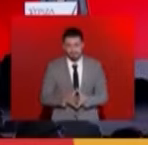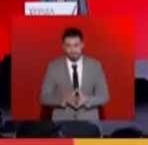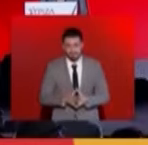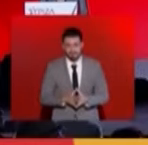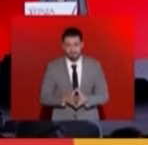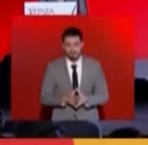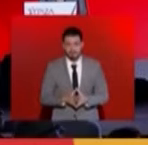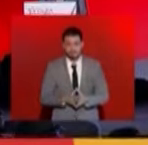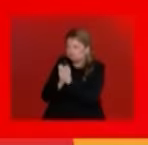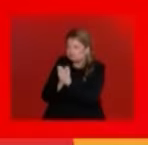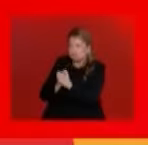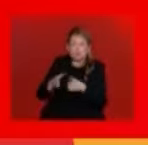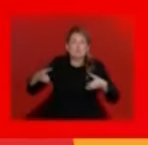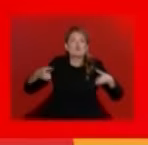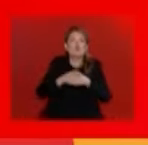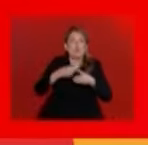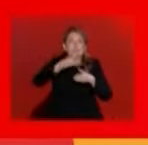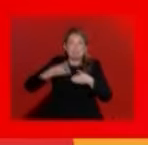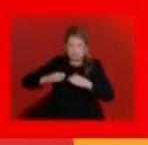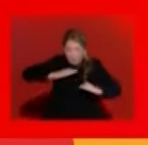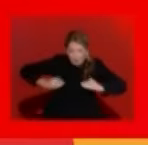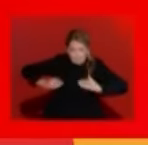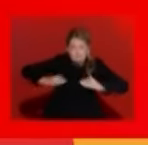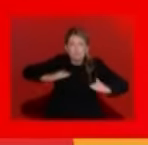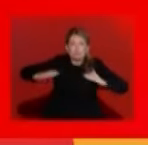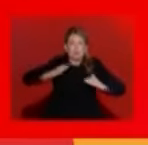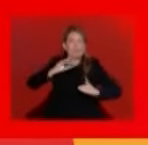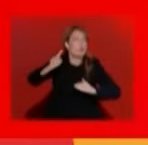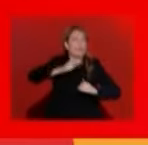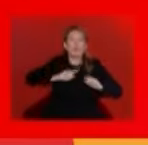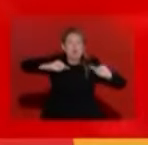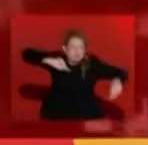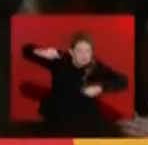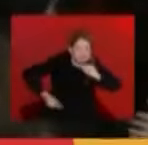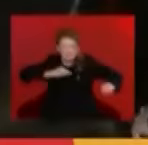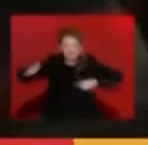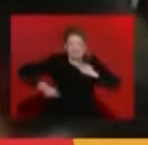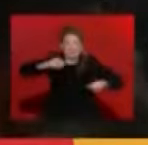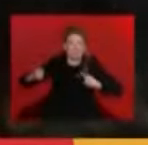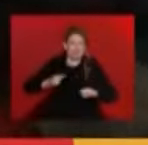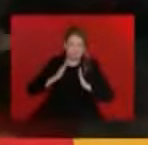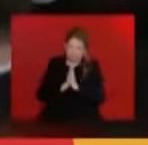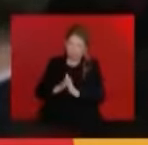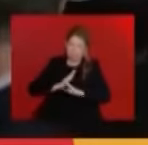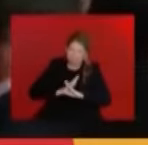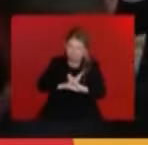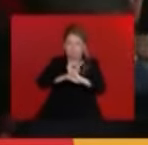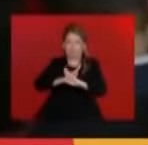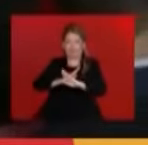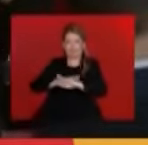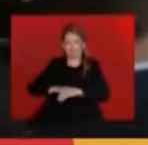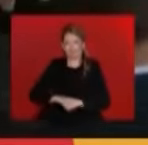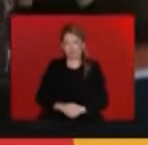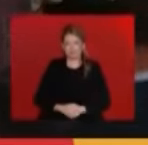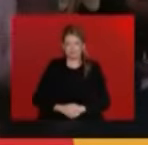φόντο τις επόμενες εκλογές. Νομίζω εκεί πρέπει να εστιάσουμε από εδώ και πέρα, γιατί εκεί ίσως